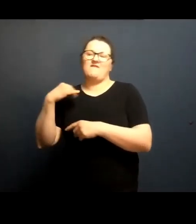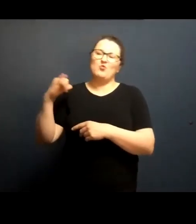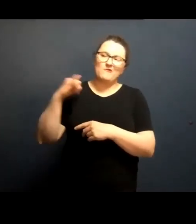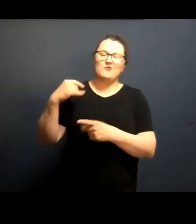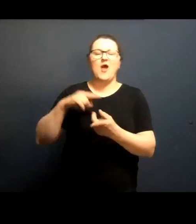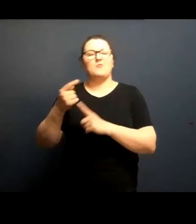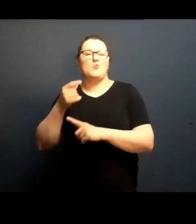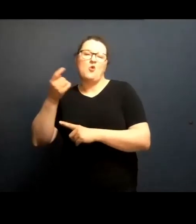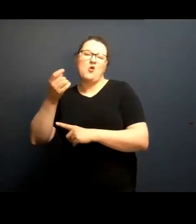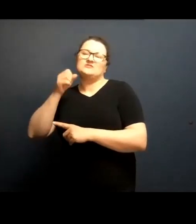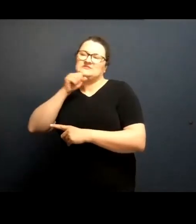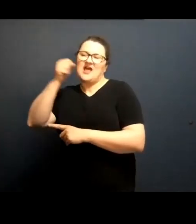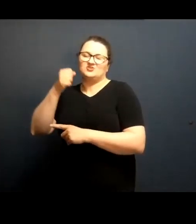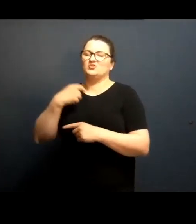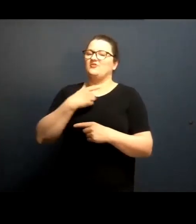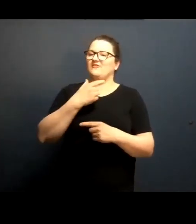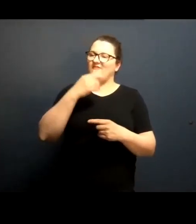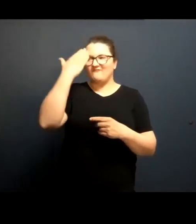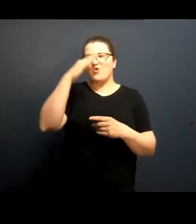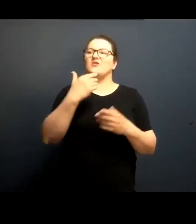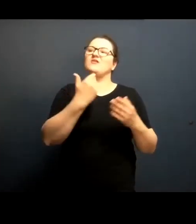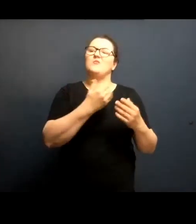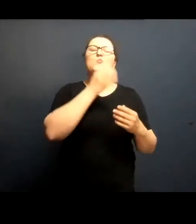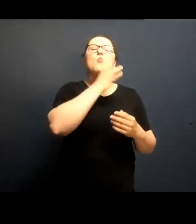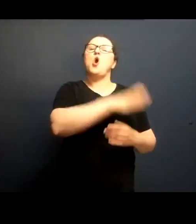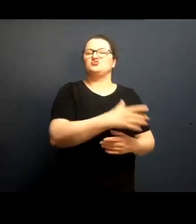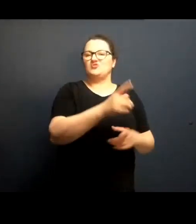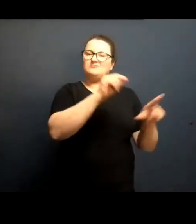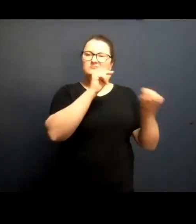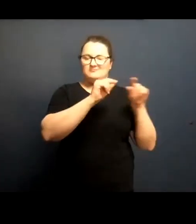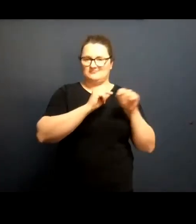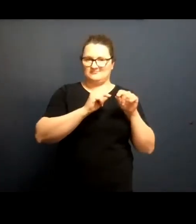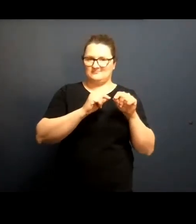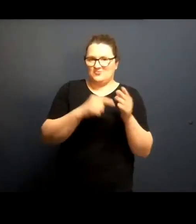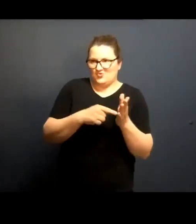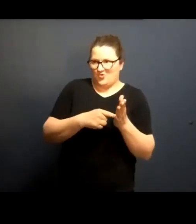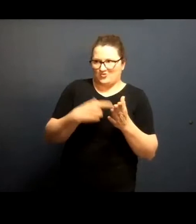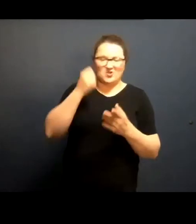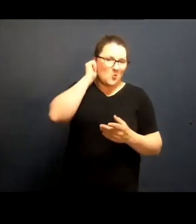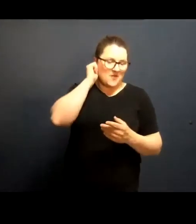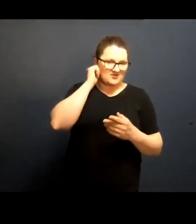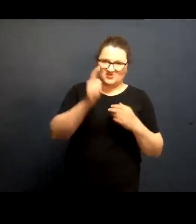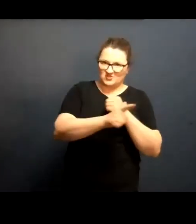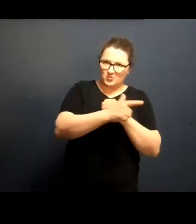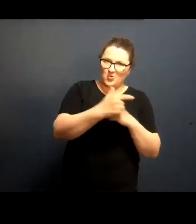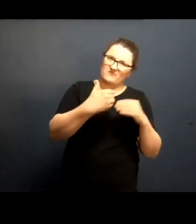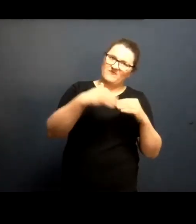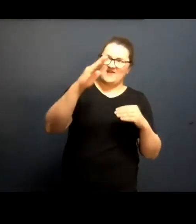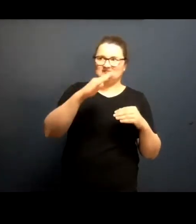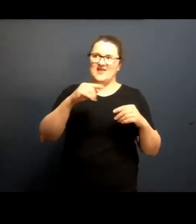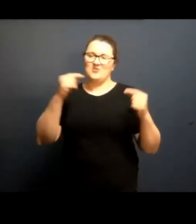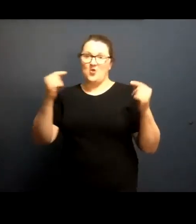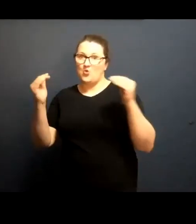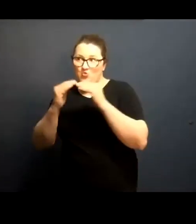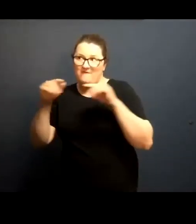sugestia, że kobiety 70+, nie mogą być targetem dla swoich